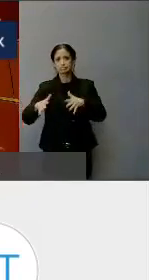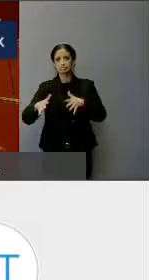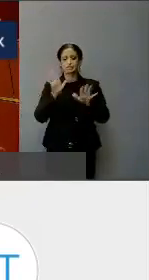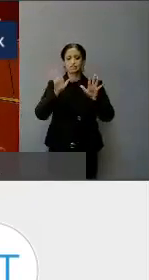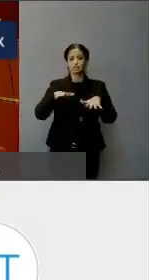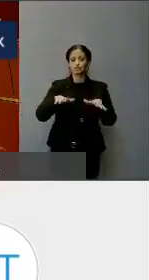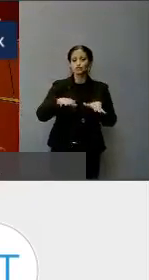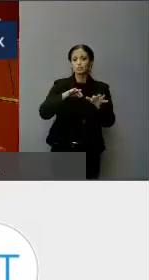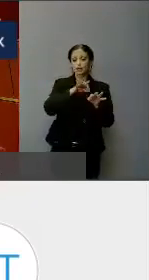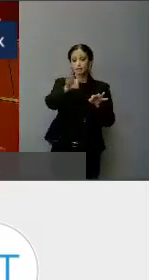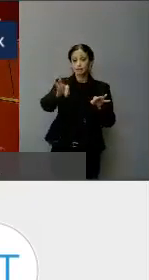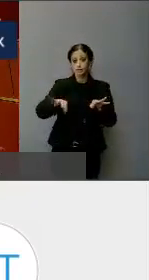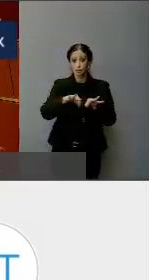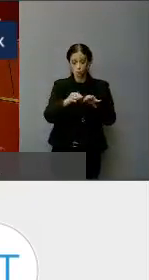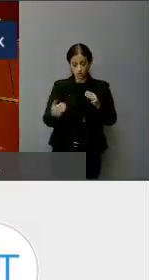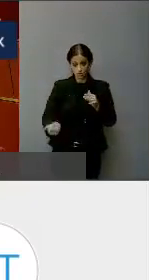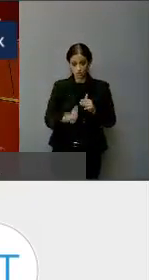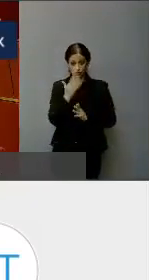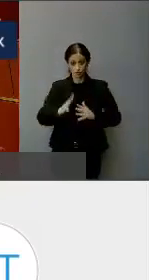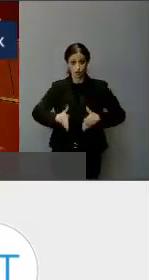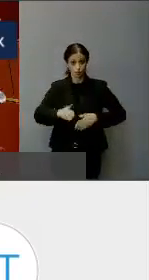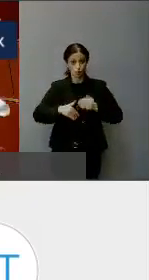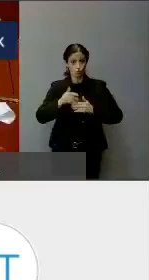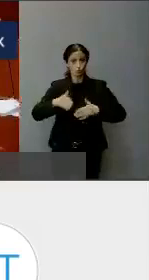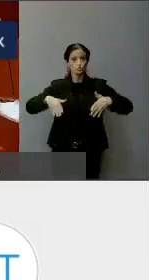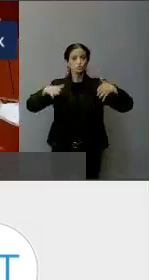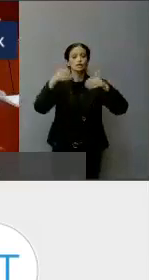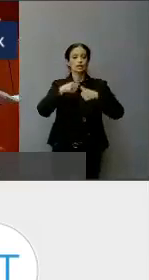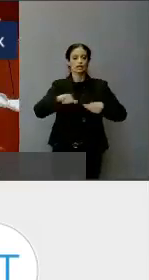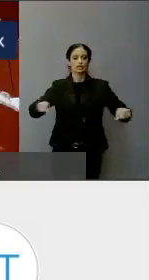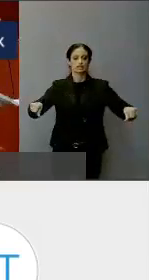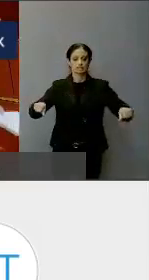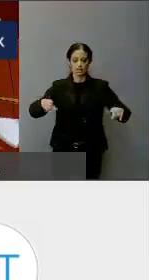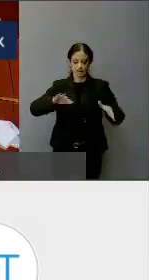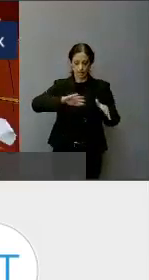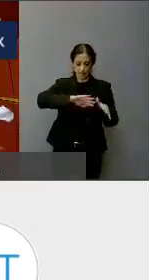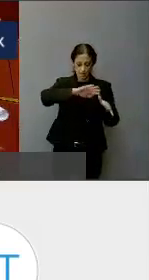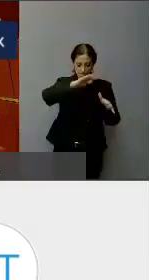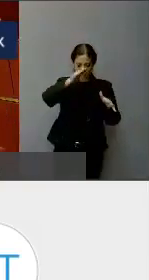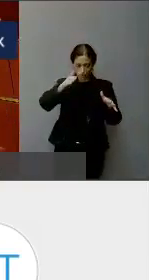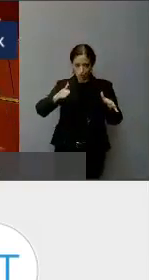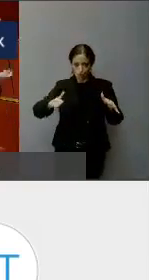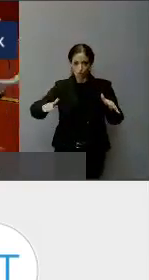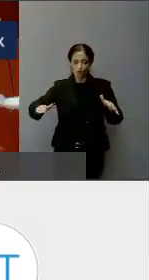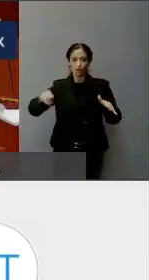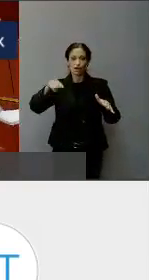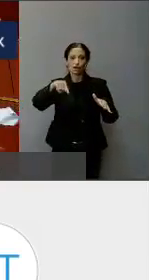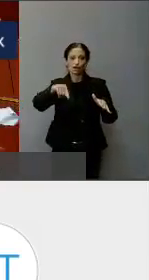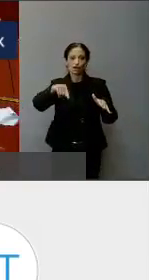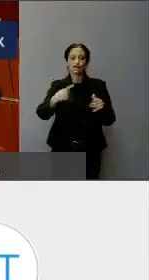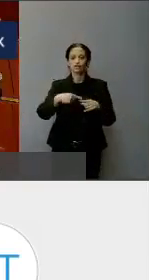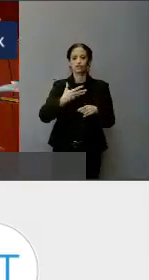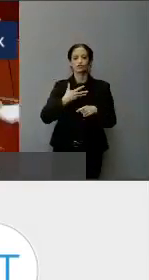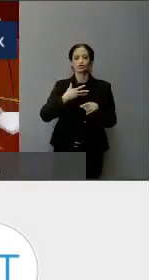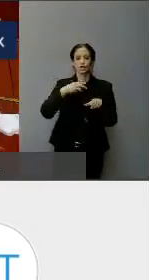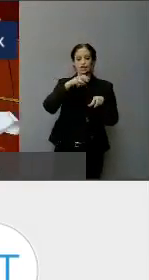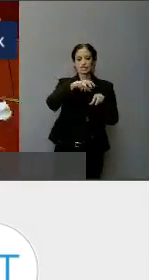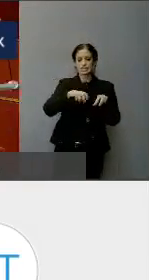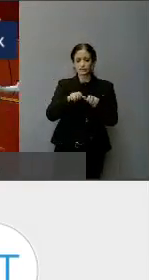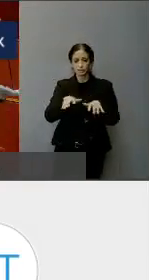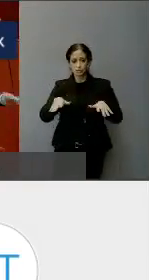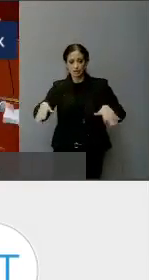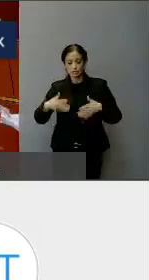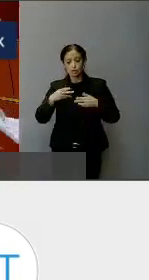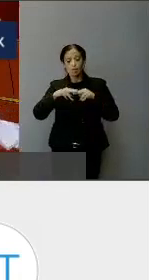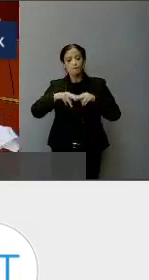edificazione residenziale una collina che è in ambito isma cpa che vuol dire insediamento sparso mantenimento agricolo